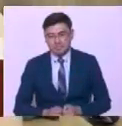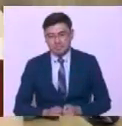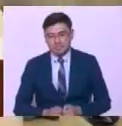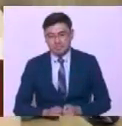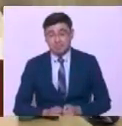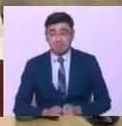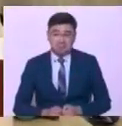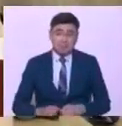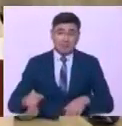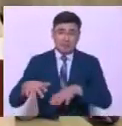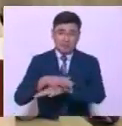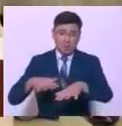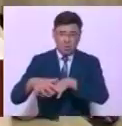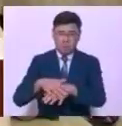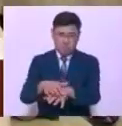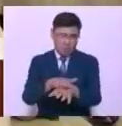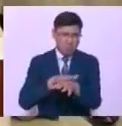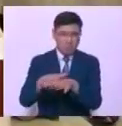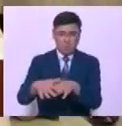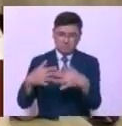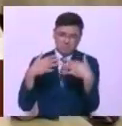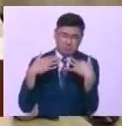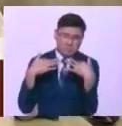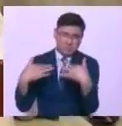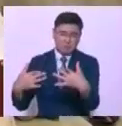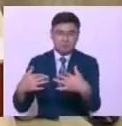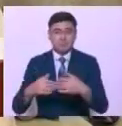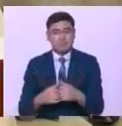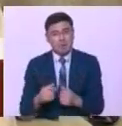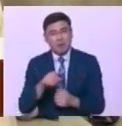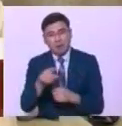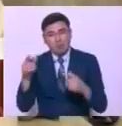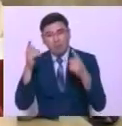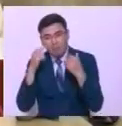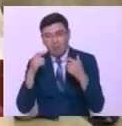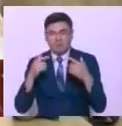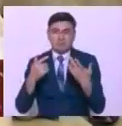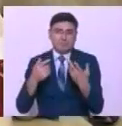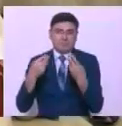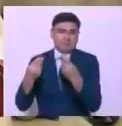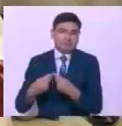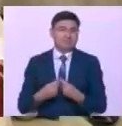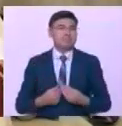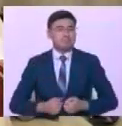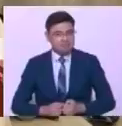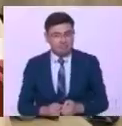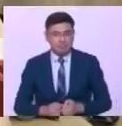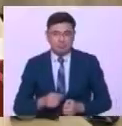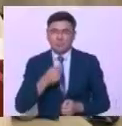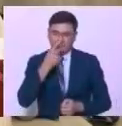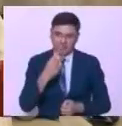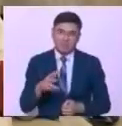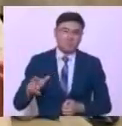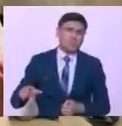шва зал был пон зрители радовались и грустили вместе с нами жители акта очень грамотны имеют высокий уровень образования и видно